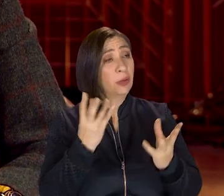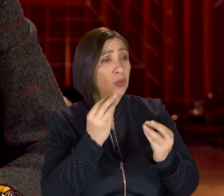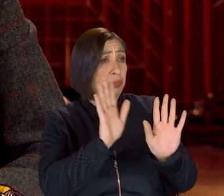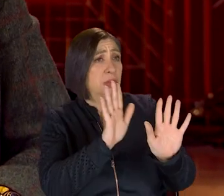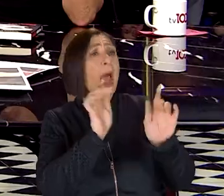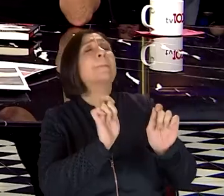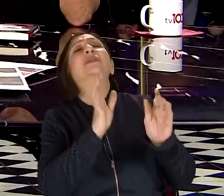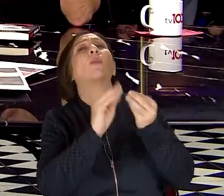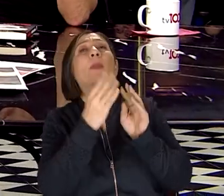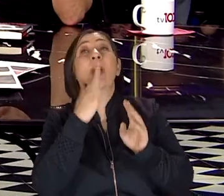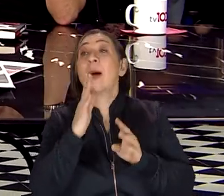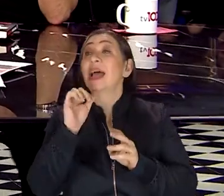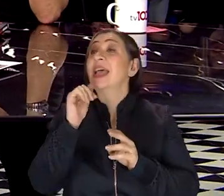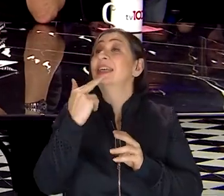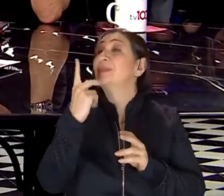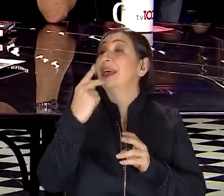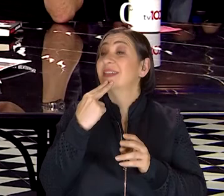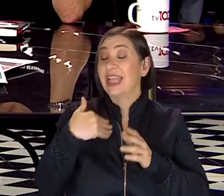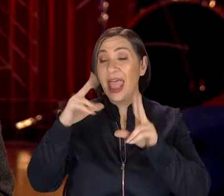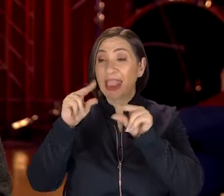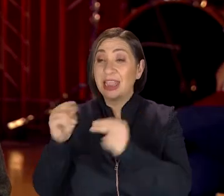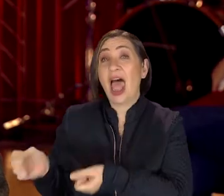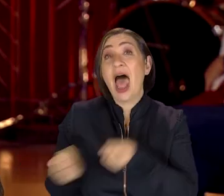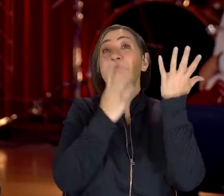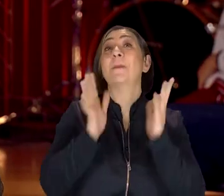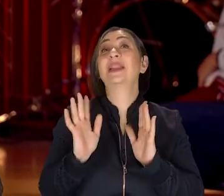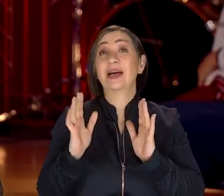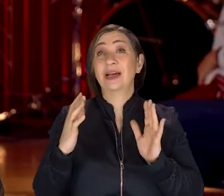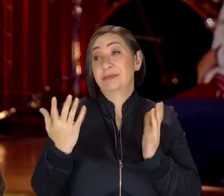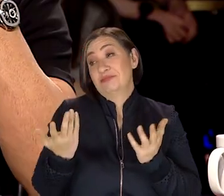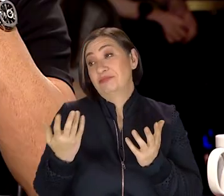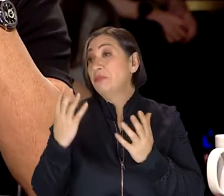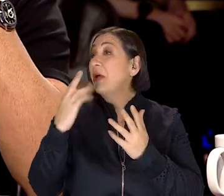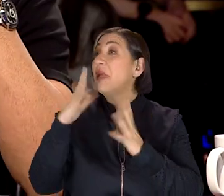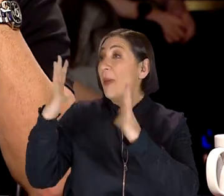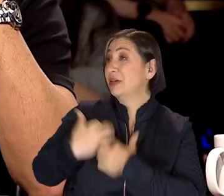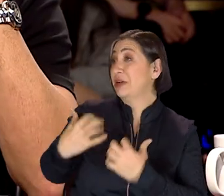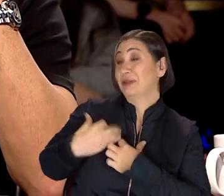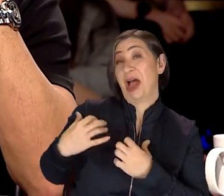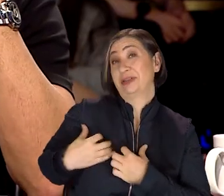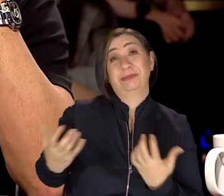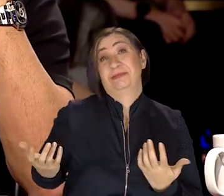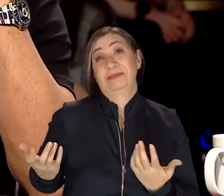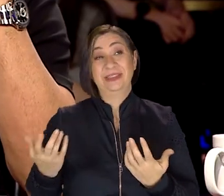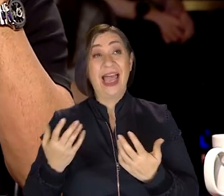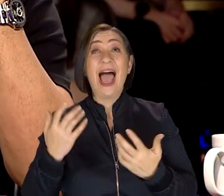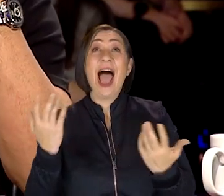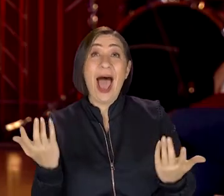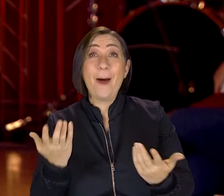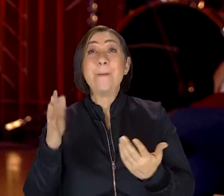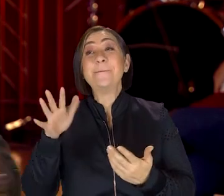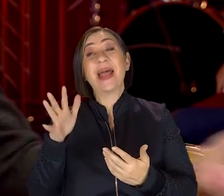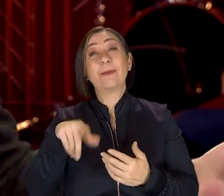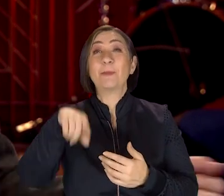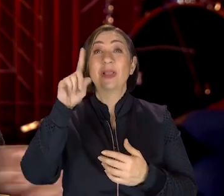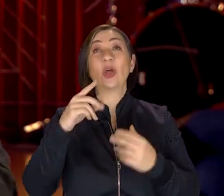abi ya, yapmamışsam da ama yapma. Ama hiçbir kadın beni yataktan atmadı Mustafa Sandal gibi kasları yok diye. Yani ama evet ama belki de belki bir